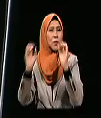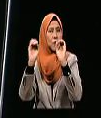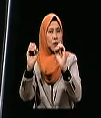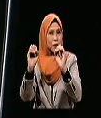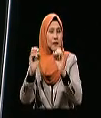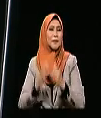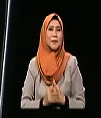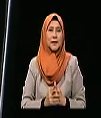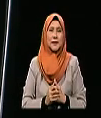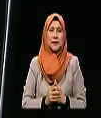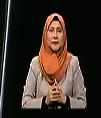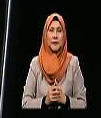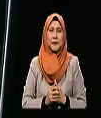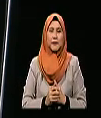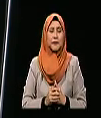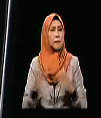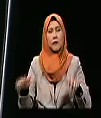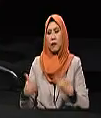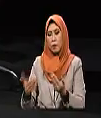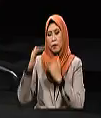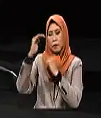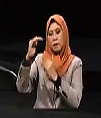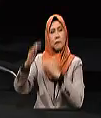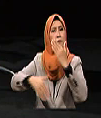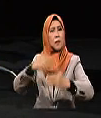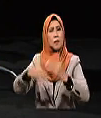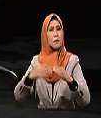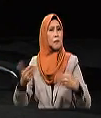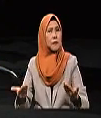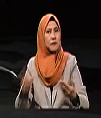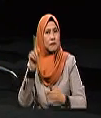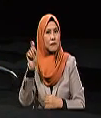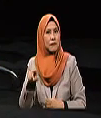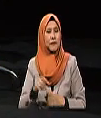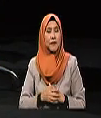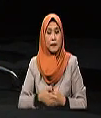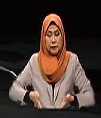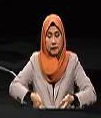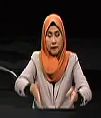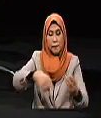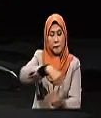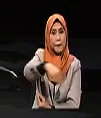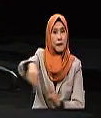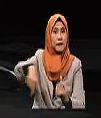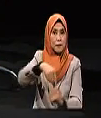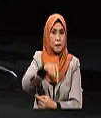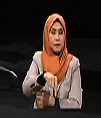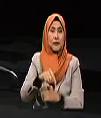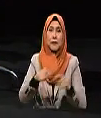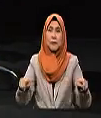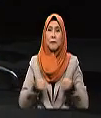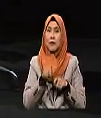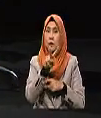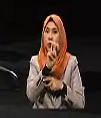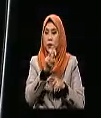lah. Dah di tahap mana sekarang prosesnya, Datuk Seri? Dia sekarang ni, di jalan perkeliling tu, dia kita tempat 200 tapi